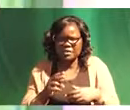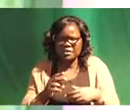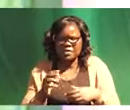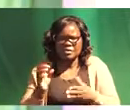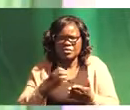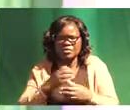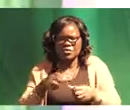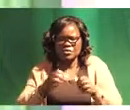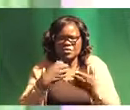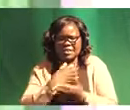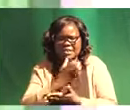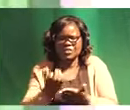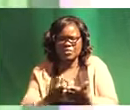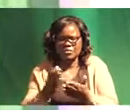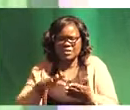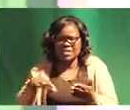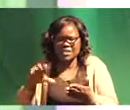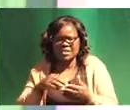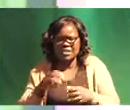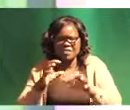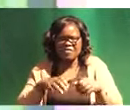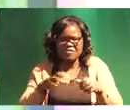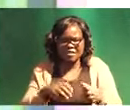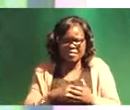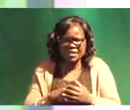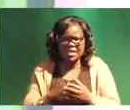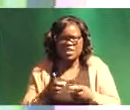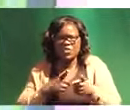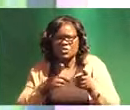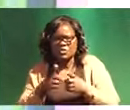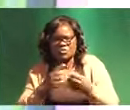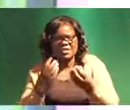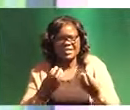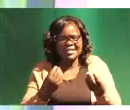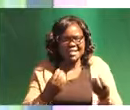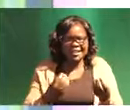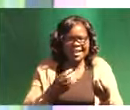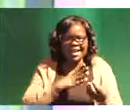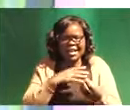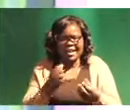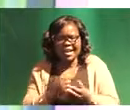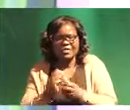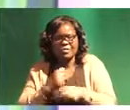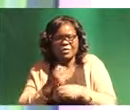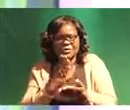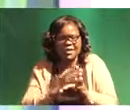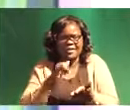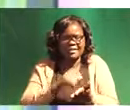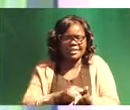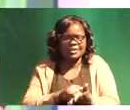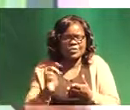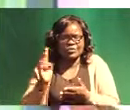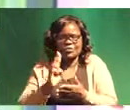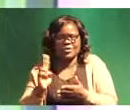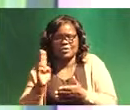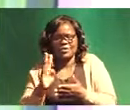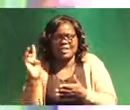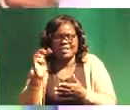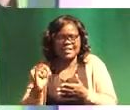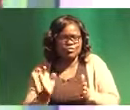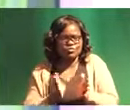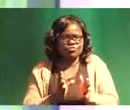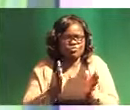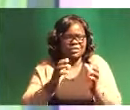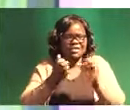uchumi wa sehemu hii, kuendesha kilimo, usafiri huwe rahisi, na tuhakikisha kwamba tunazitumia kusukuma